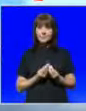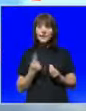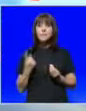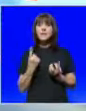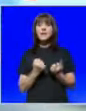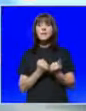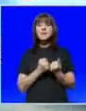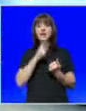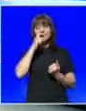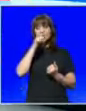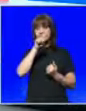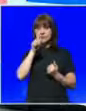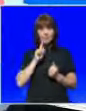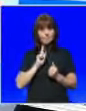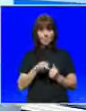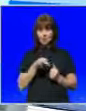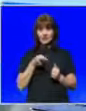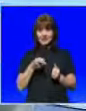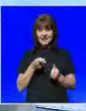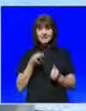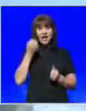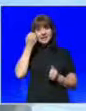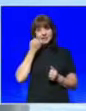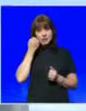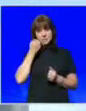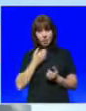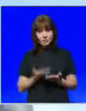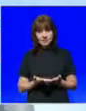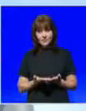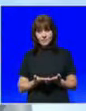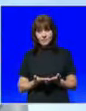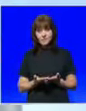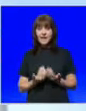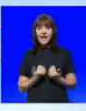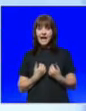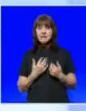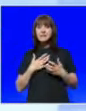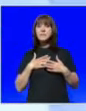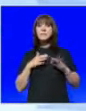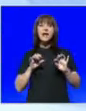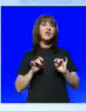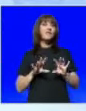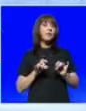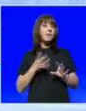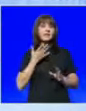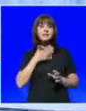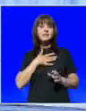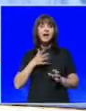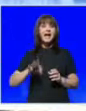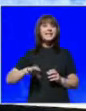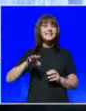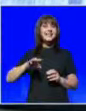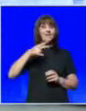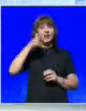място, важният въпрос е могат ли те да се използват? Доколкото аз имам информация, има заявки от страна